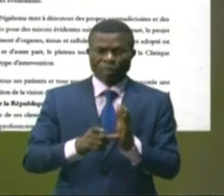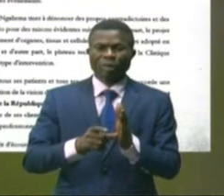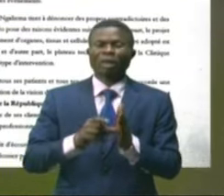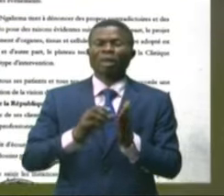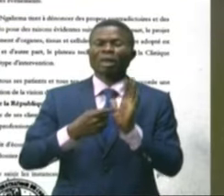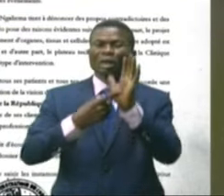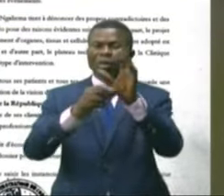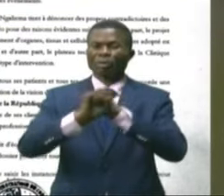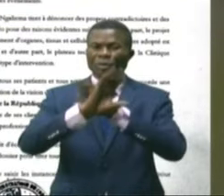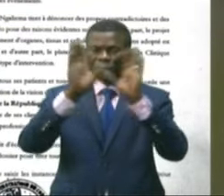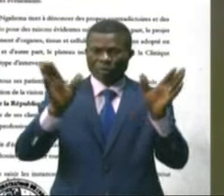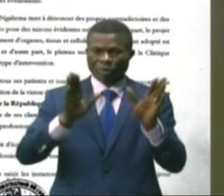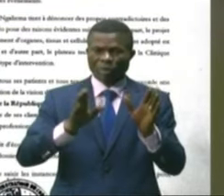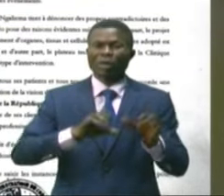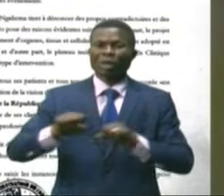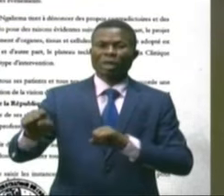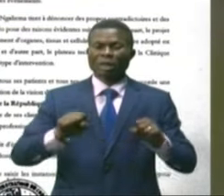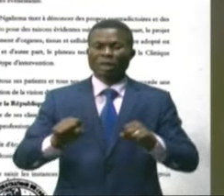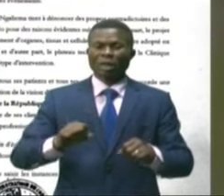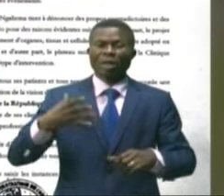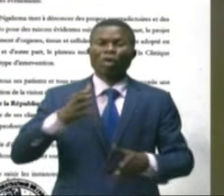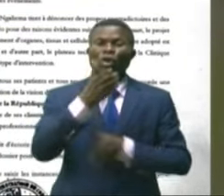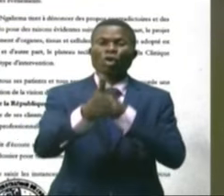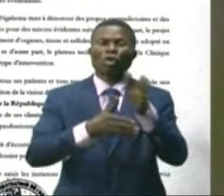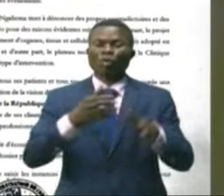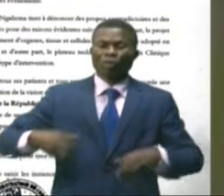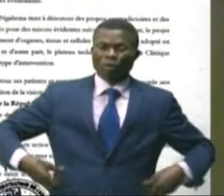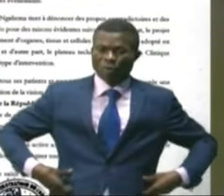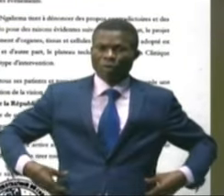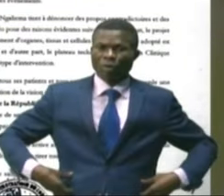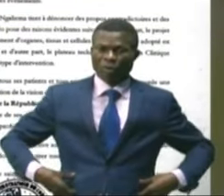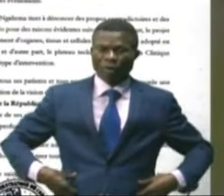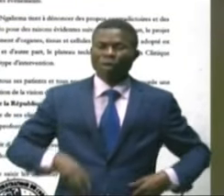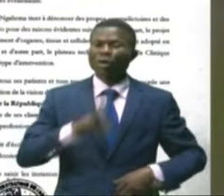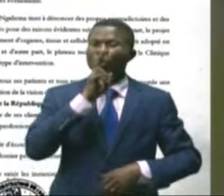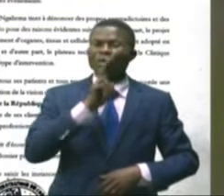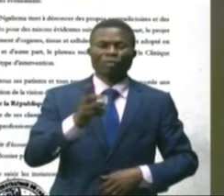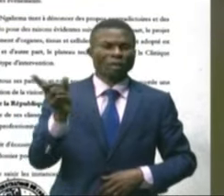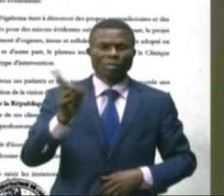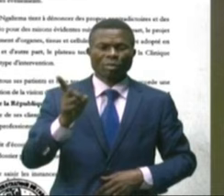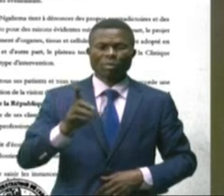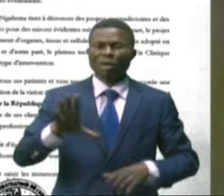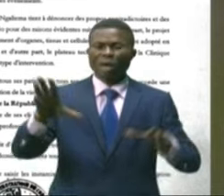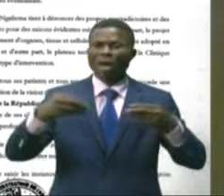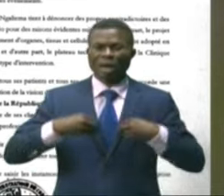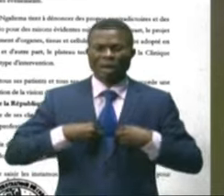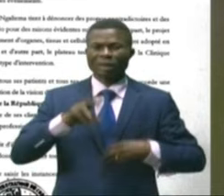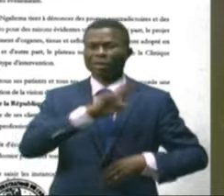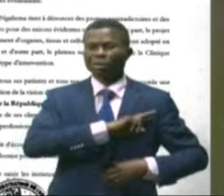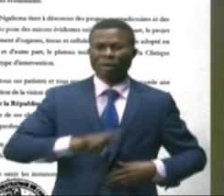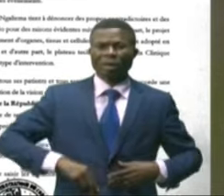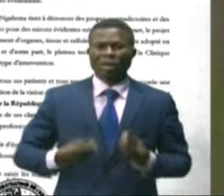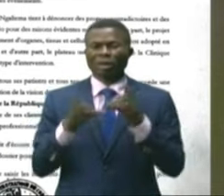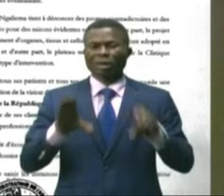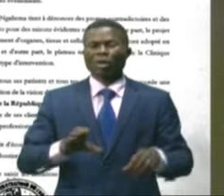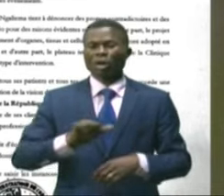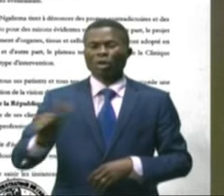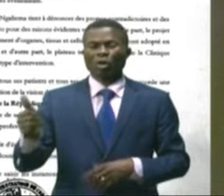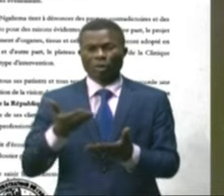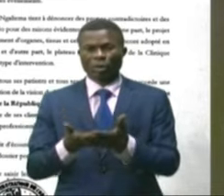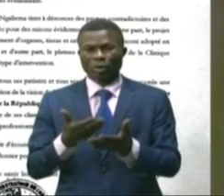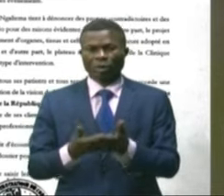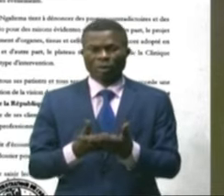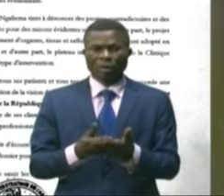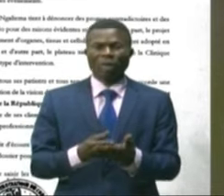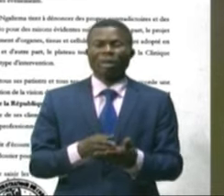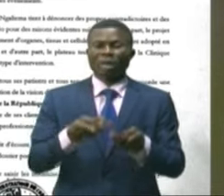transplantation, les prélèvements d'organes, tissus et cellules n'est pas encore adopté en République démocratique du Congo et d'autre part, les